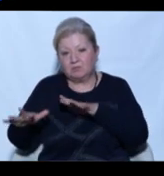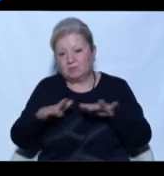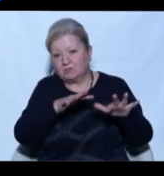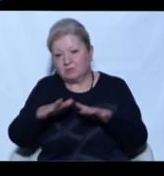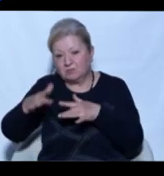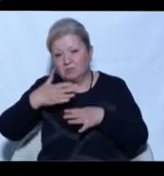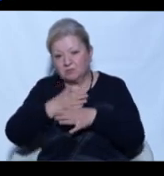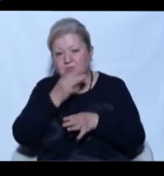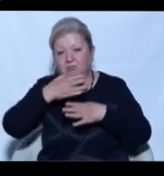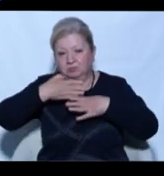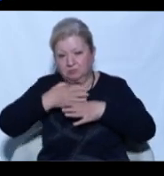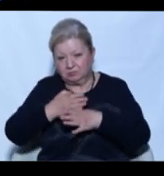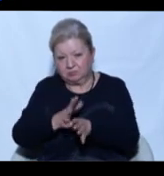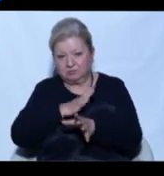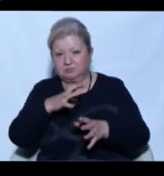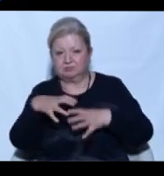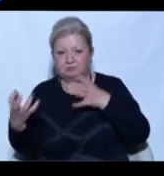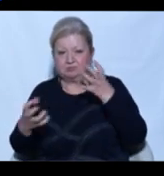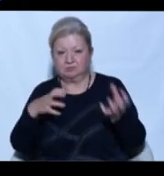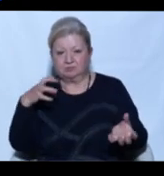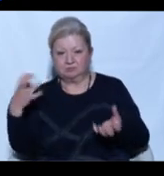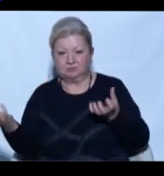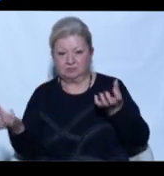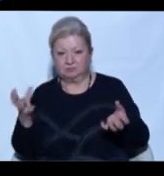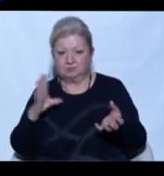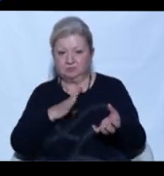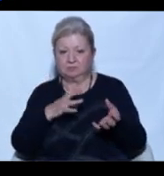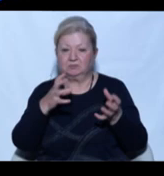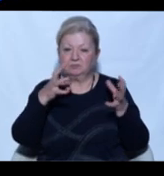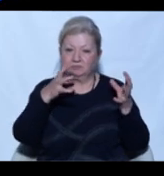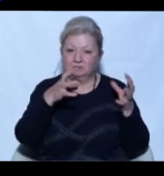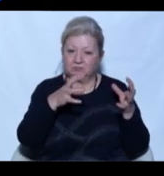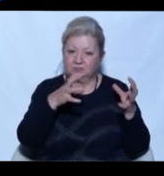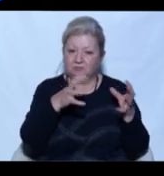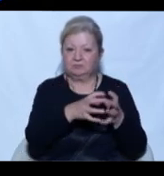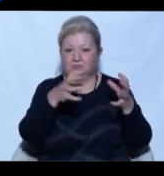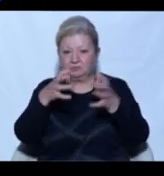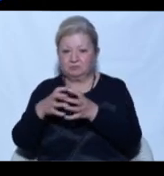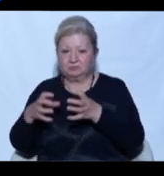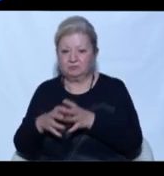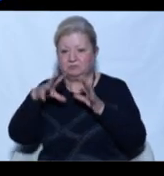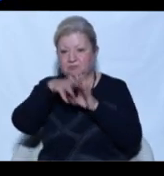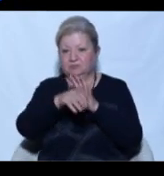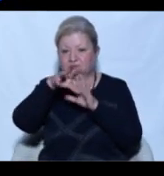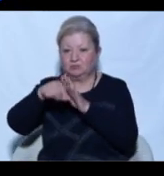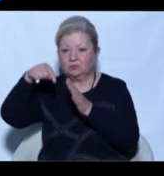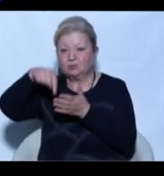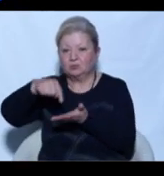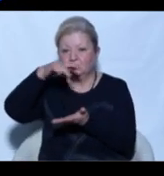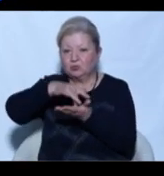ერთმანეთისგან განცალკევება და კონტინენტებზე კონტინენტების კონტინენტების შუა ოკეანეების